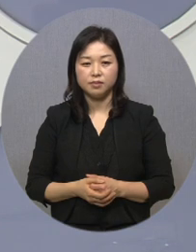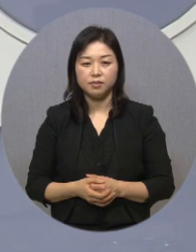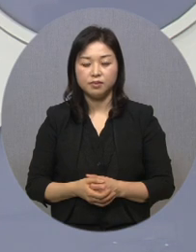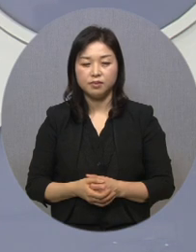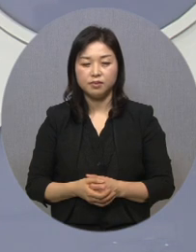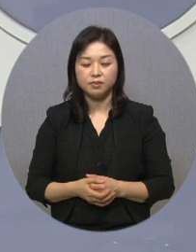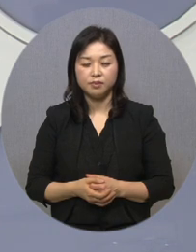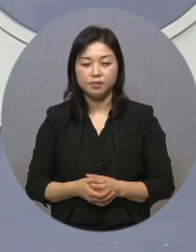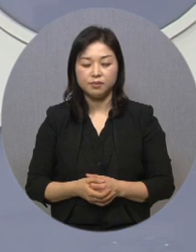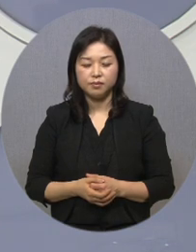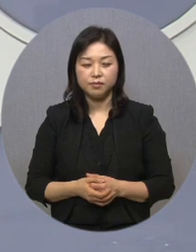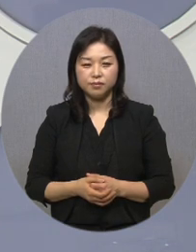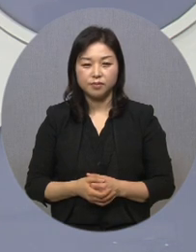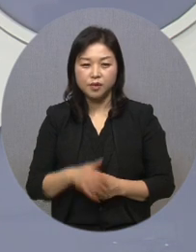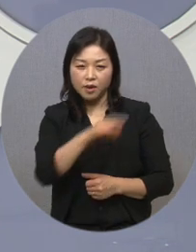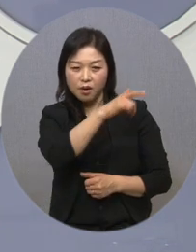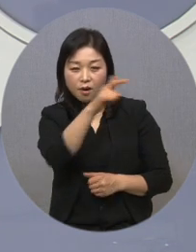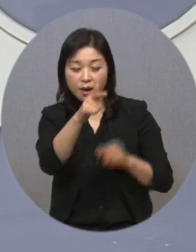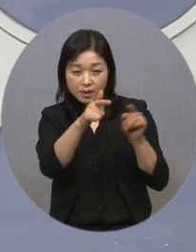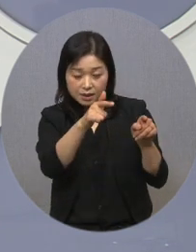내용들을 통한다라고 하면